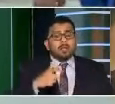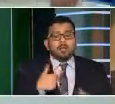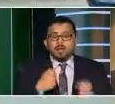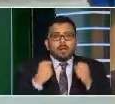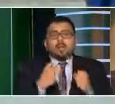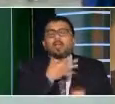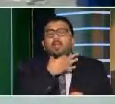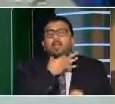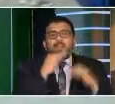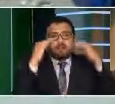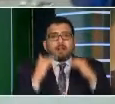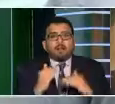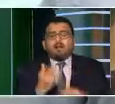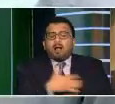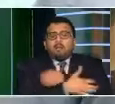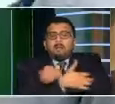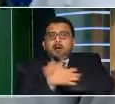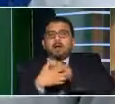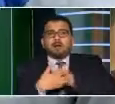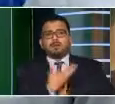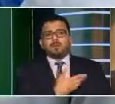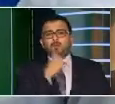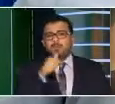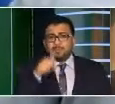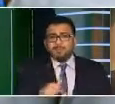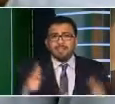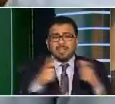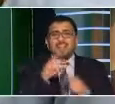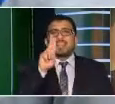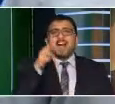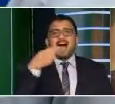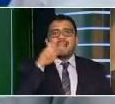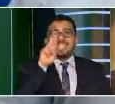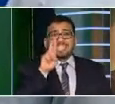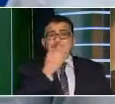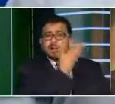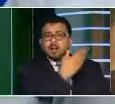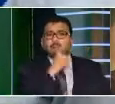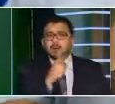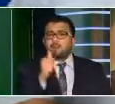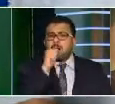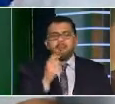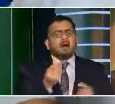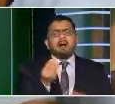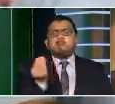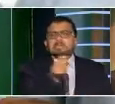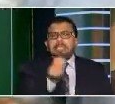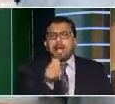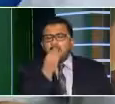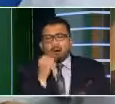تحت خط الفقر. أسعار غالية والسبب الحصار على مدينة تعز. كل حاجة ما يدخل إلا